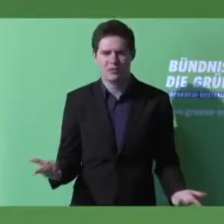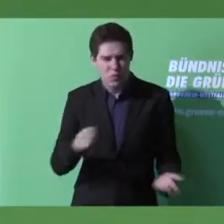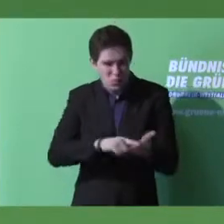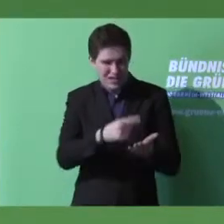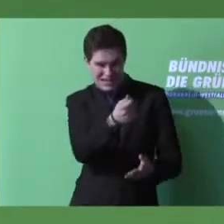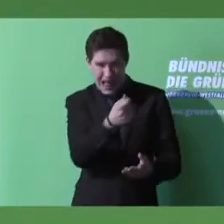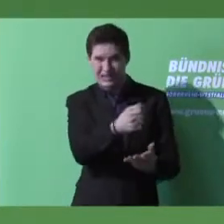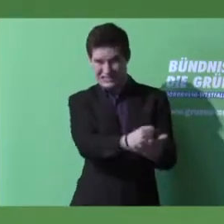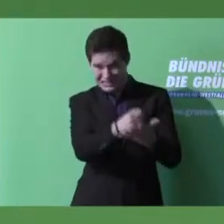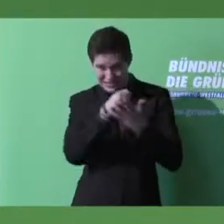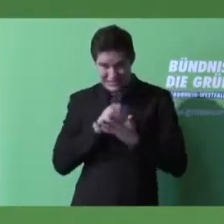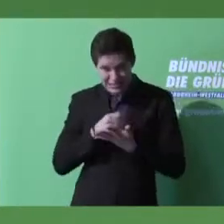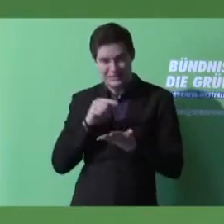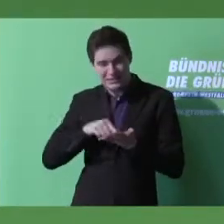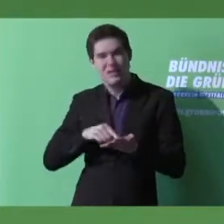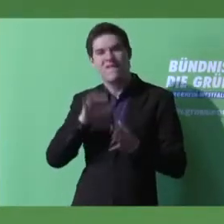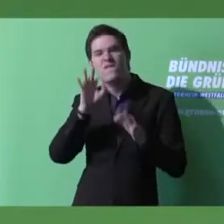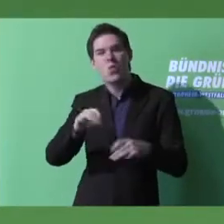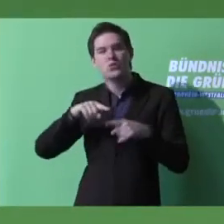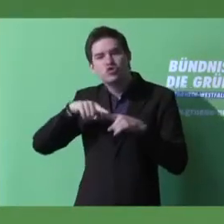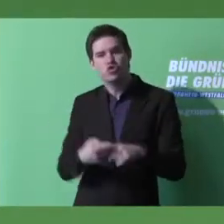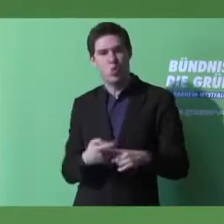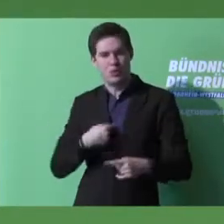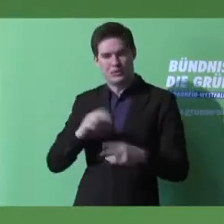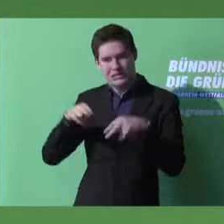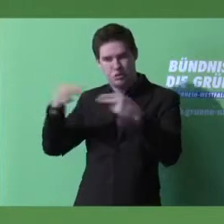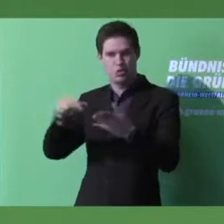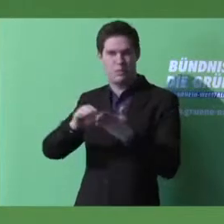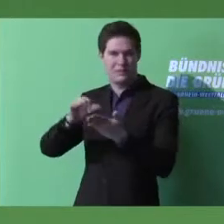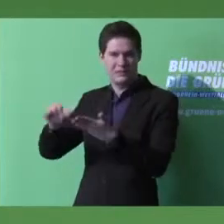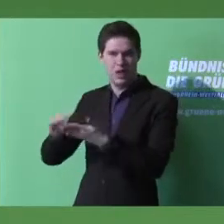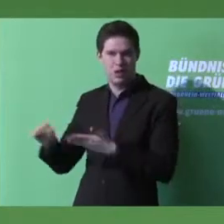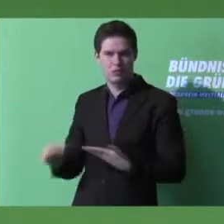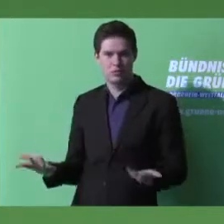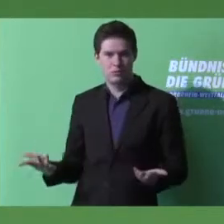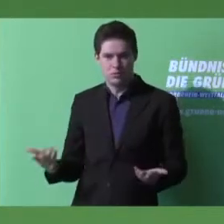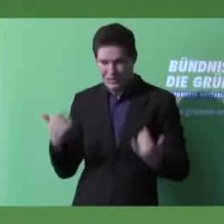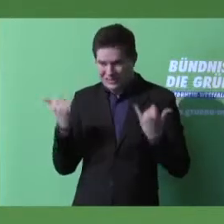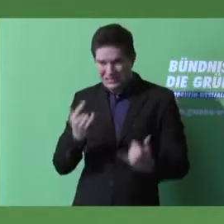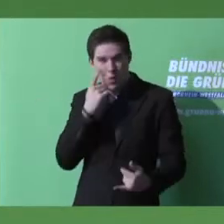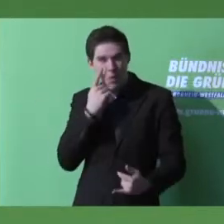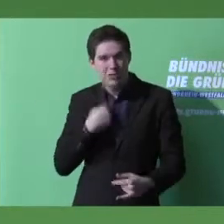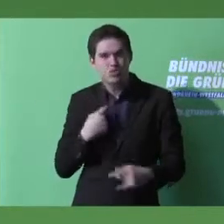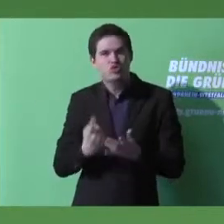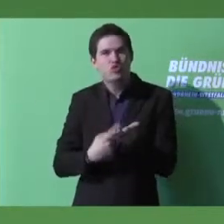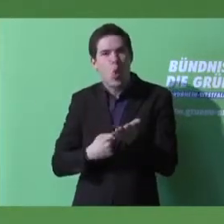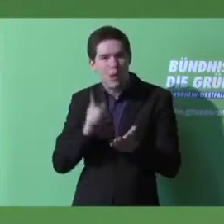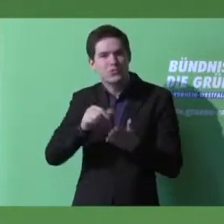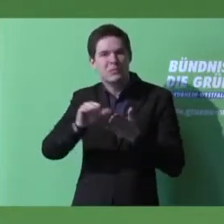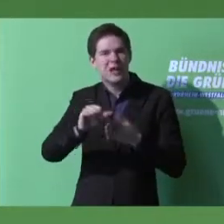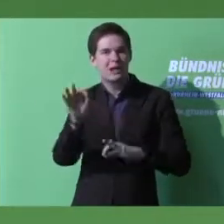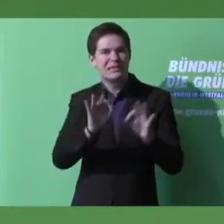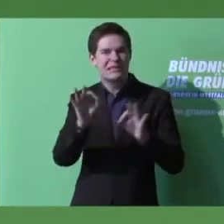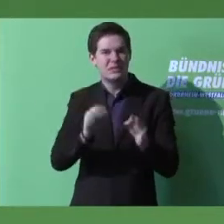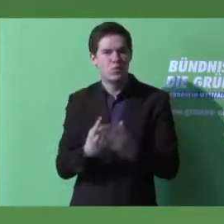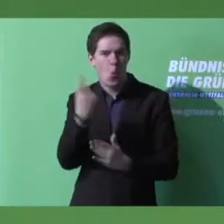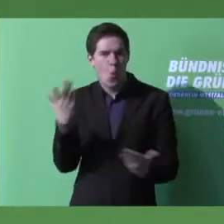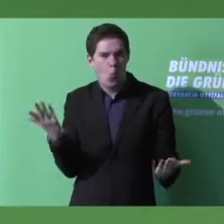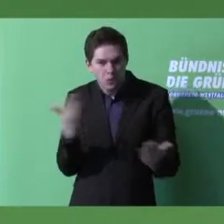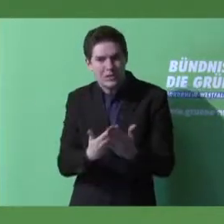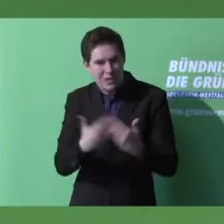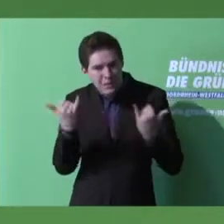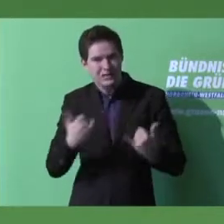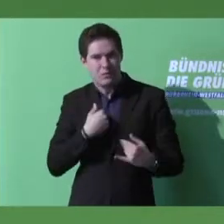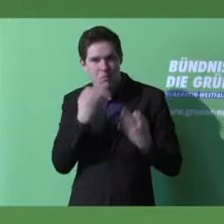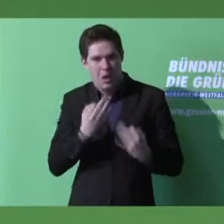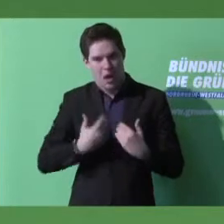Geld brauchen, um endlich Schulden abzubauen, für die wir aus Steuermitteln bitter Zinsen bezahlen müssen. Das ist der Grund, warum wir das